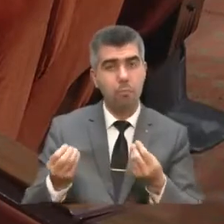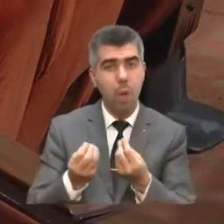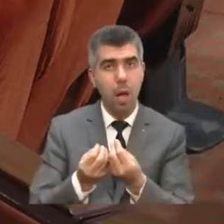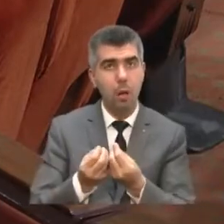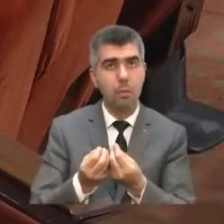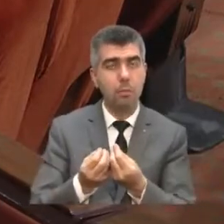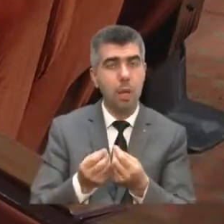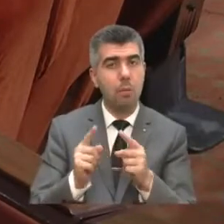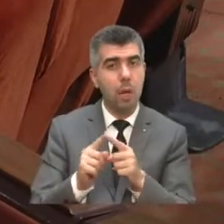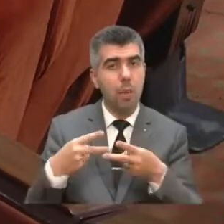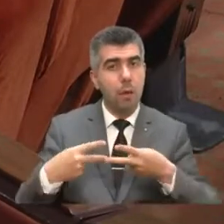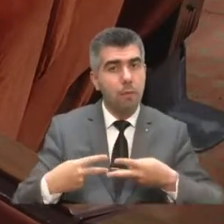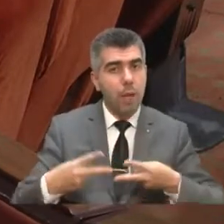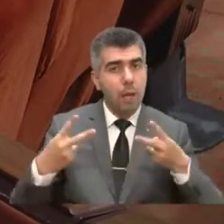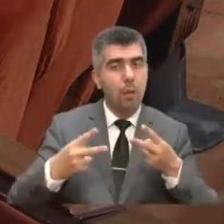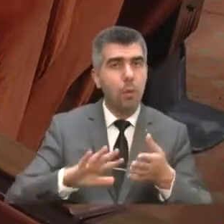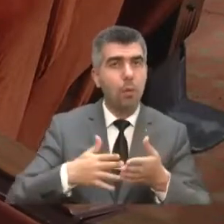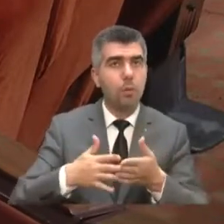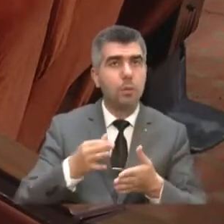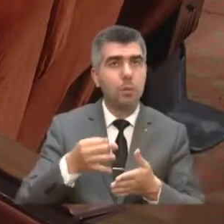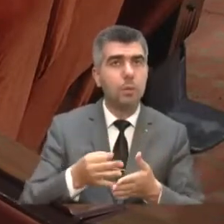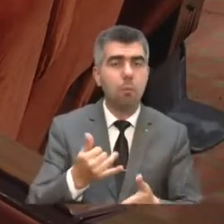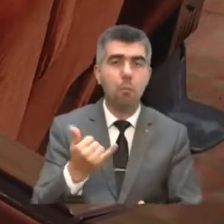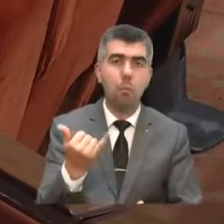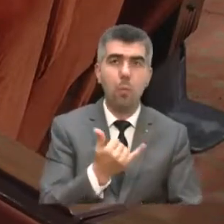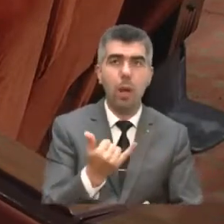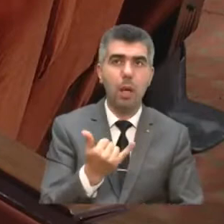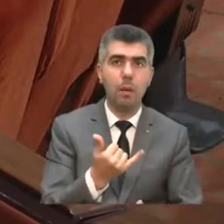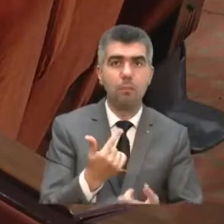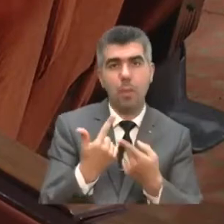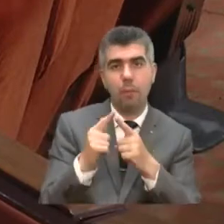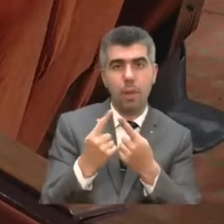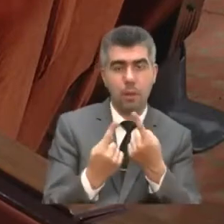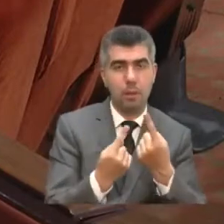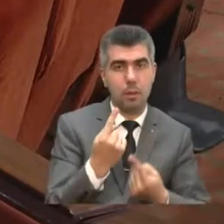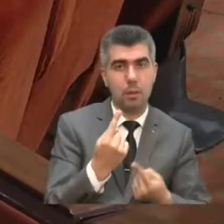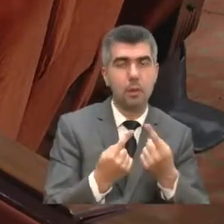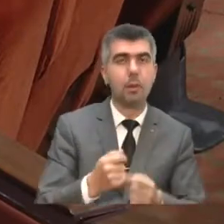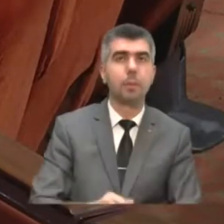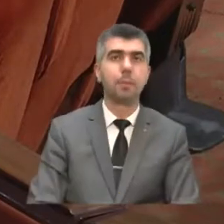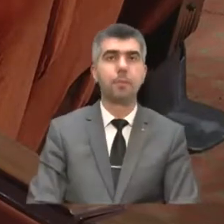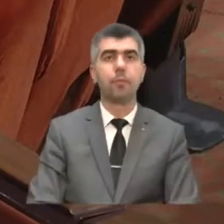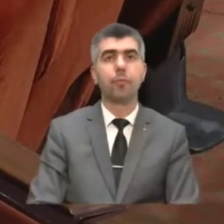الانفتاح هو اللي غادي يرصي هذاك الانتقال الديمقراطي اللي كنقلبوا عليه.